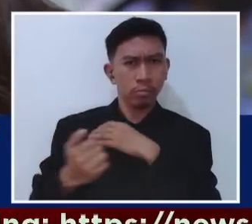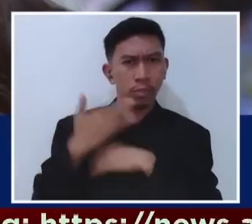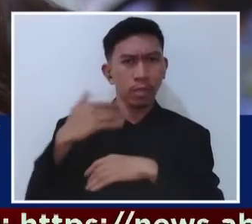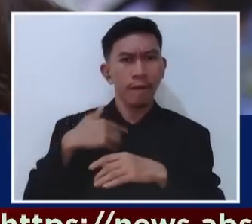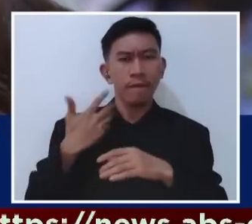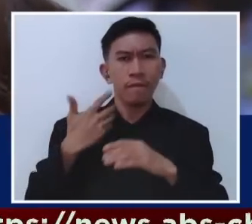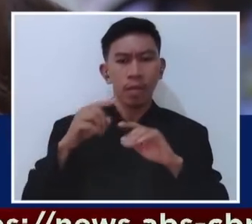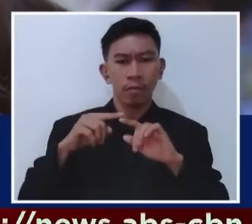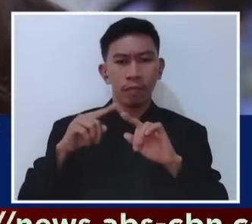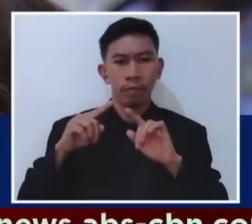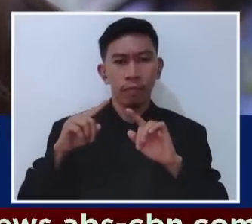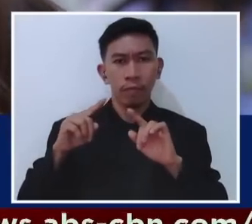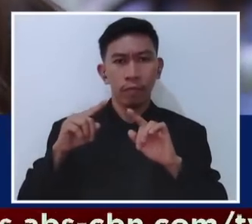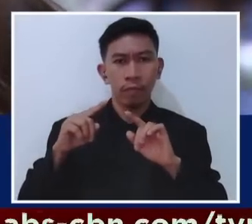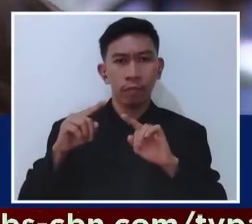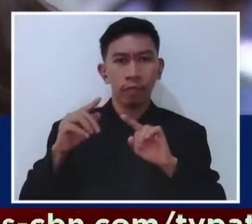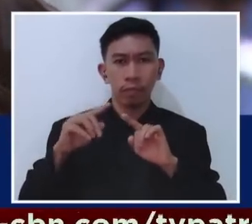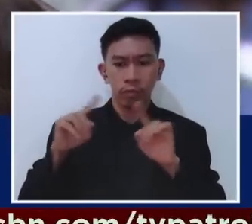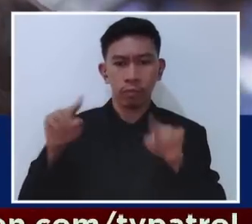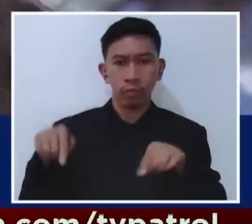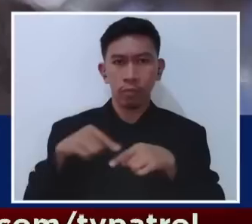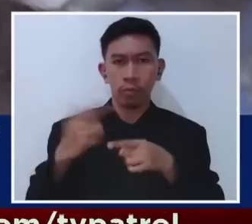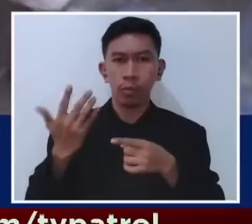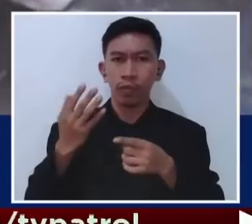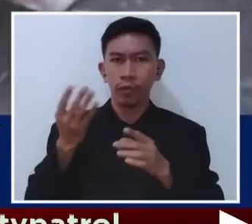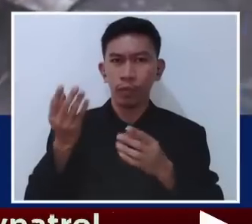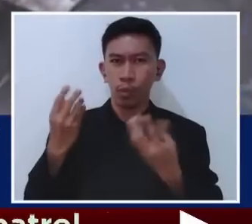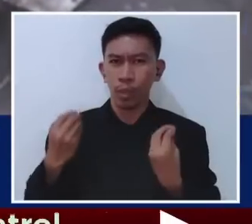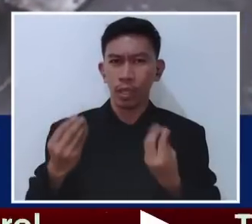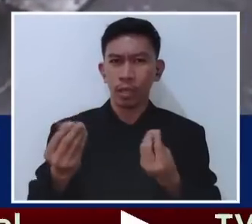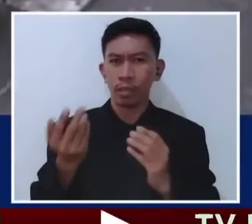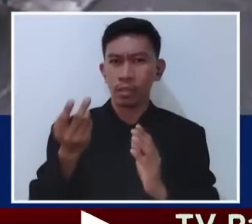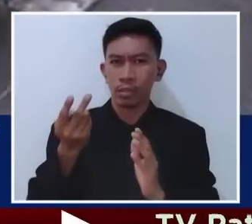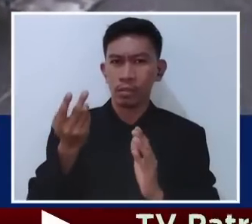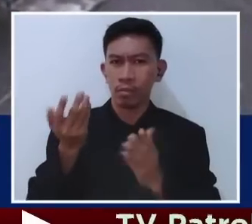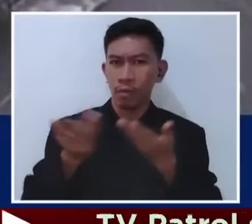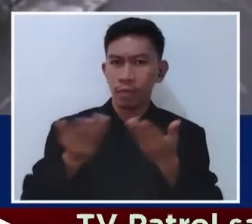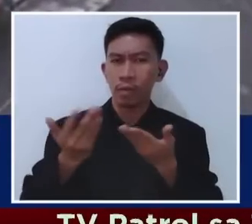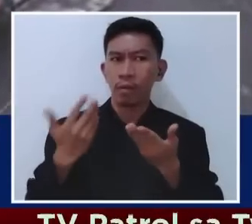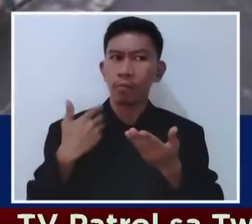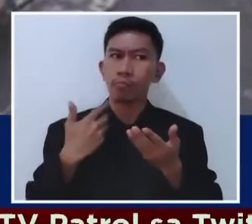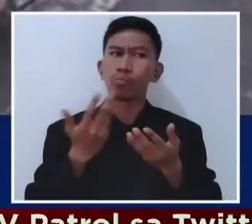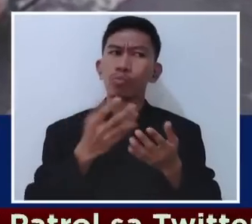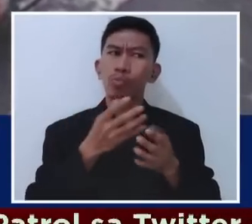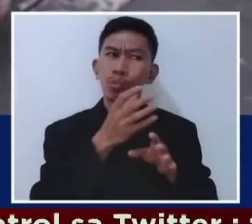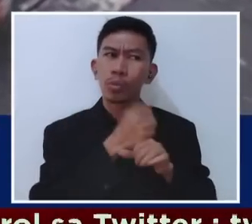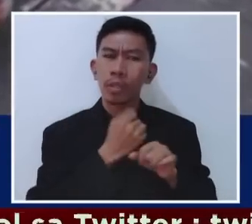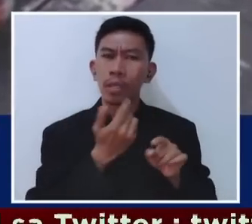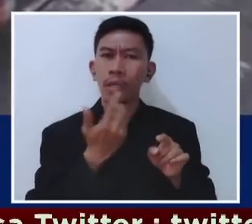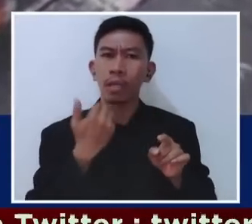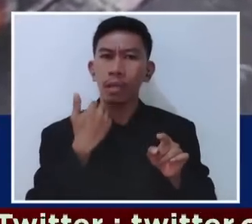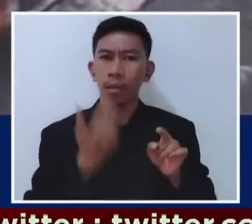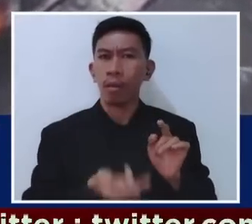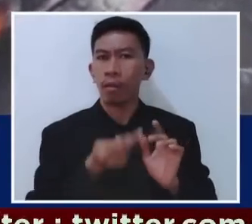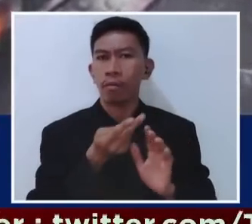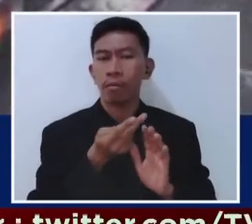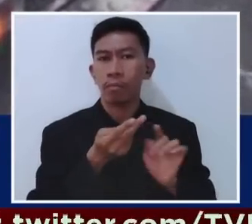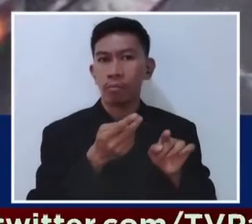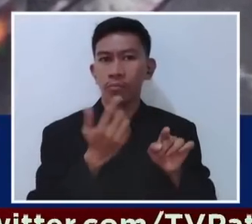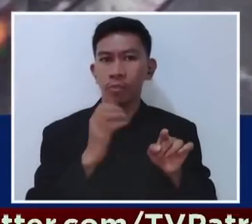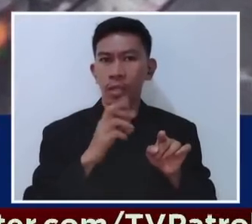kukunin namin yung bangkay ni Cherry. Diyan ba si Cherry? Trauma ang sinapit ni Cherry. nang may